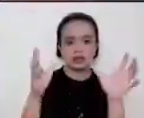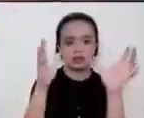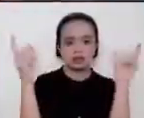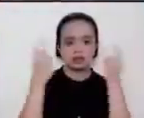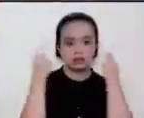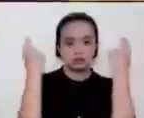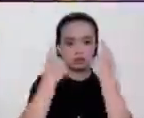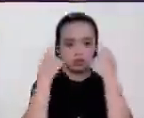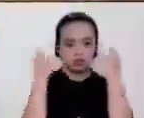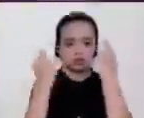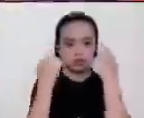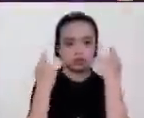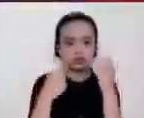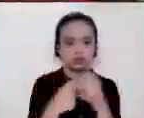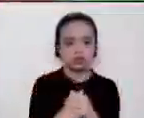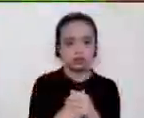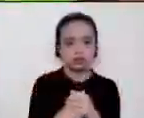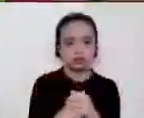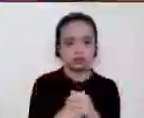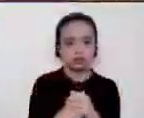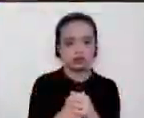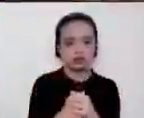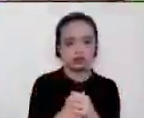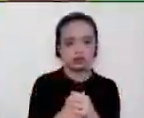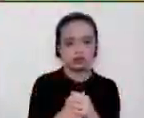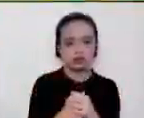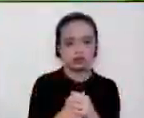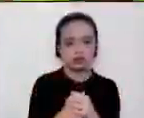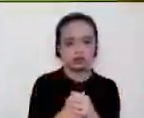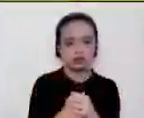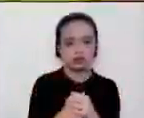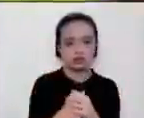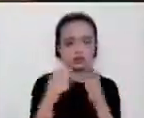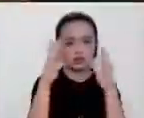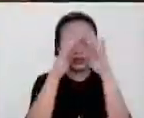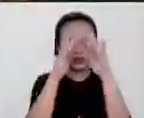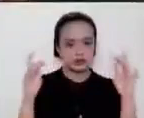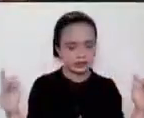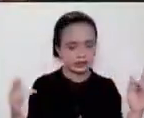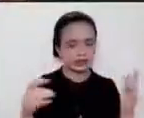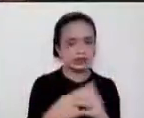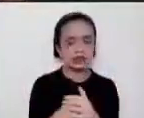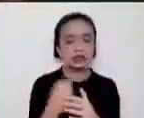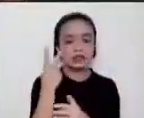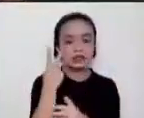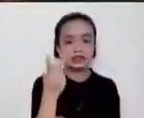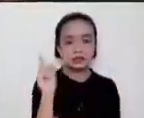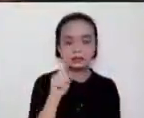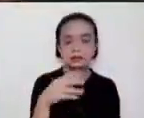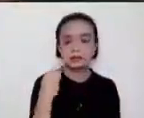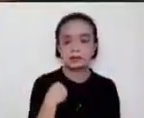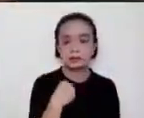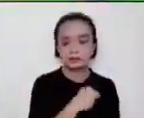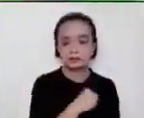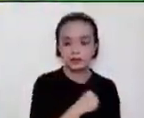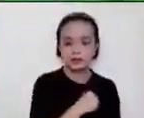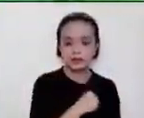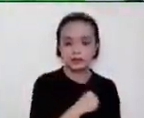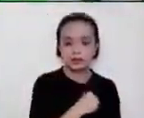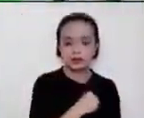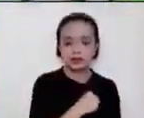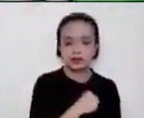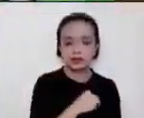Divine Providence Parish. Sa pangunguna ng presidente at mga miyembro ng United St. Marysville Neighborhood